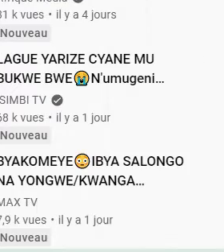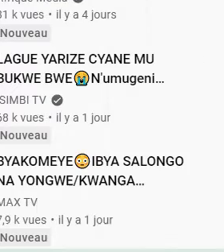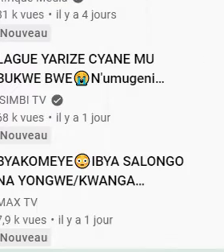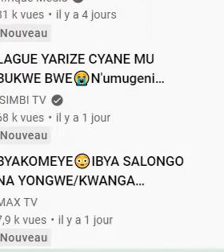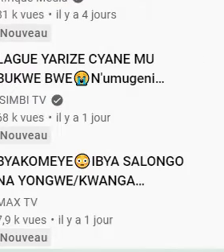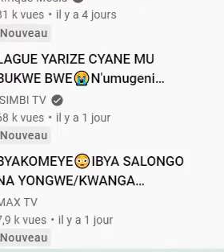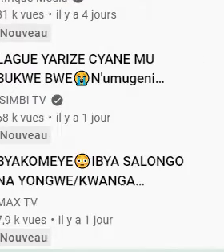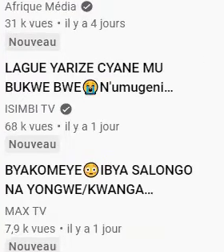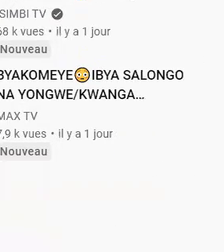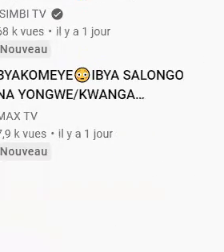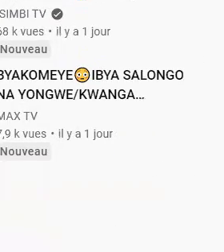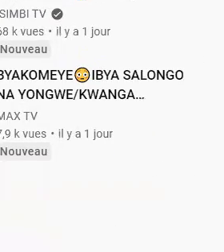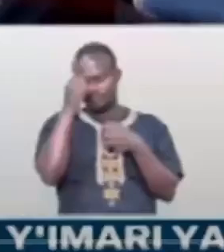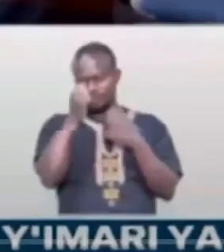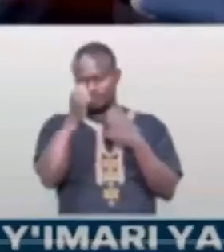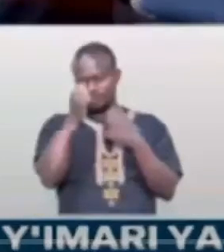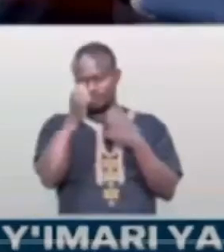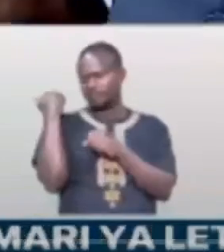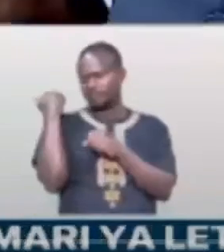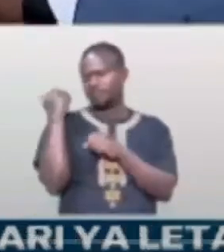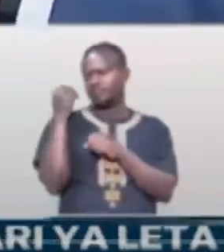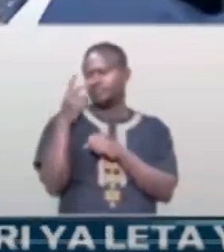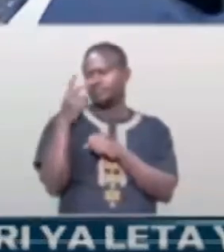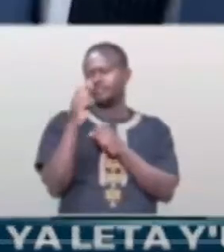w'ingengo y'imari ya leta y'umwaka utaha wa